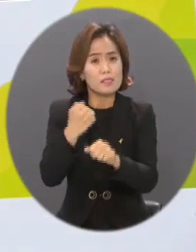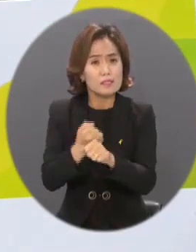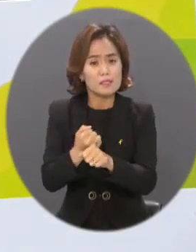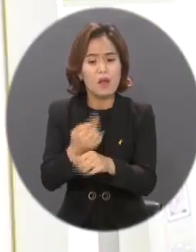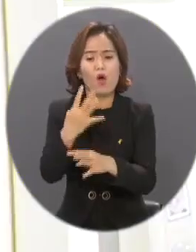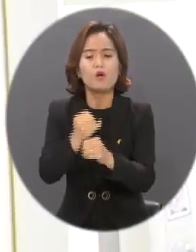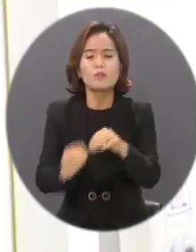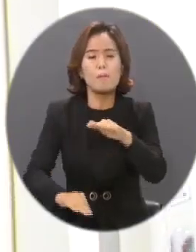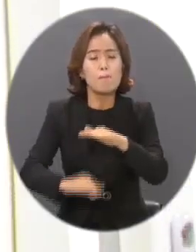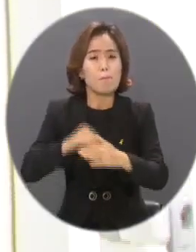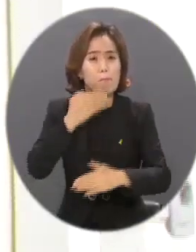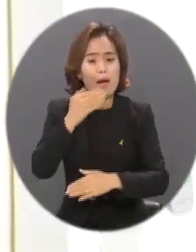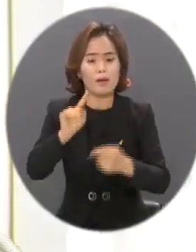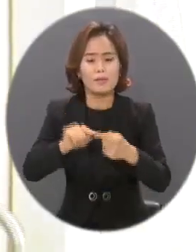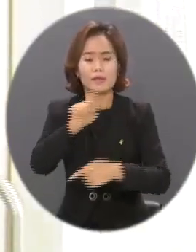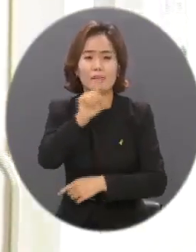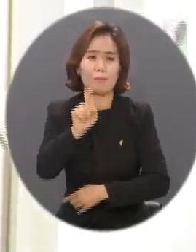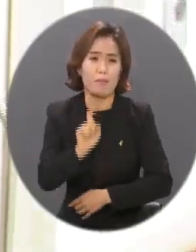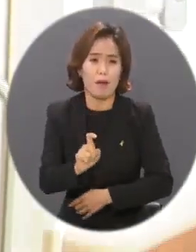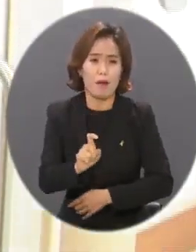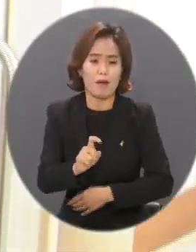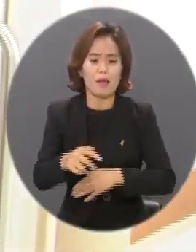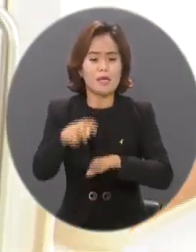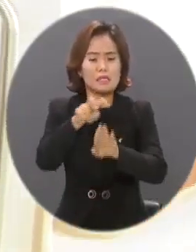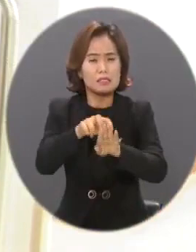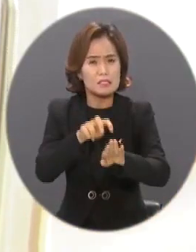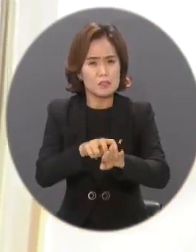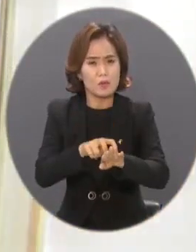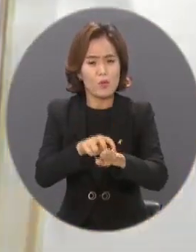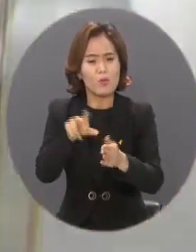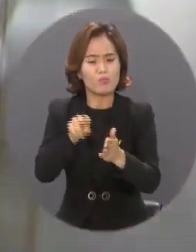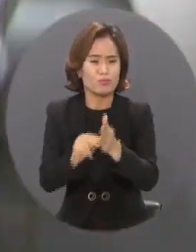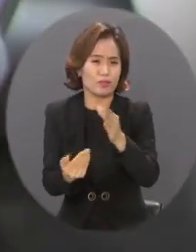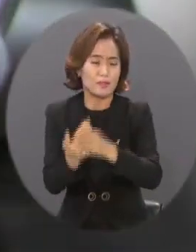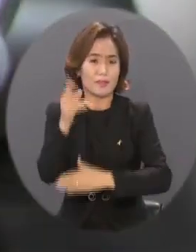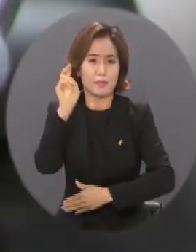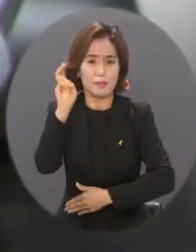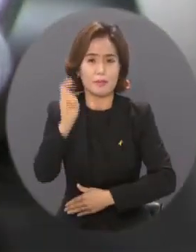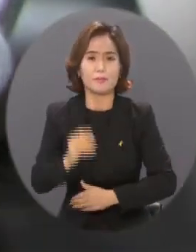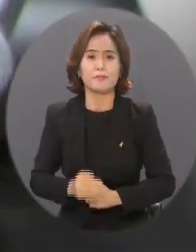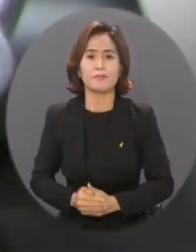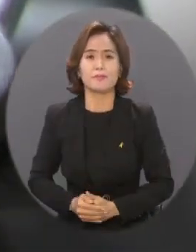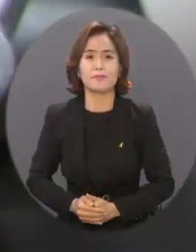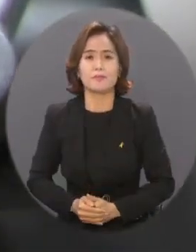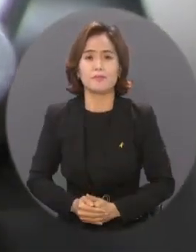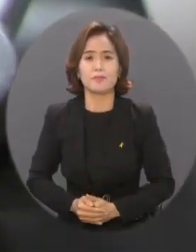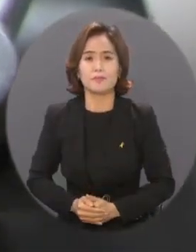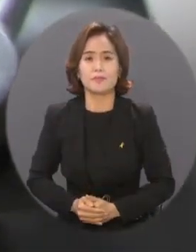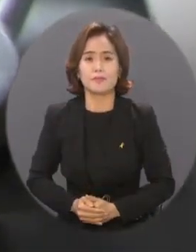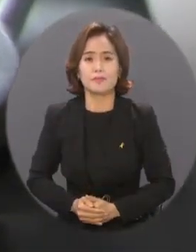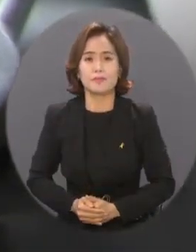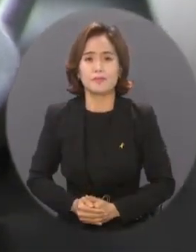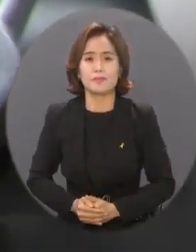또 언제쯤 충원이 이뤄질지는 알수 없어서 진료 공백의 장기화가 우려되는 상황입니다. MBC 뉴스 김영창입니다.